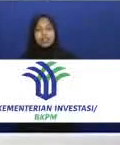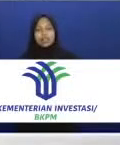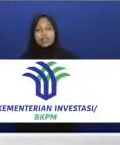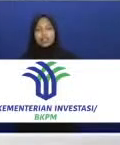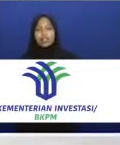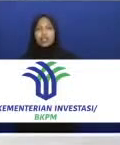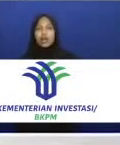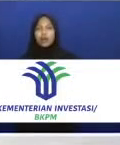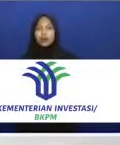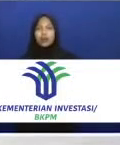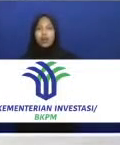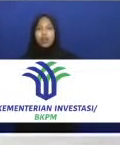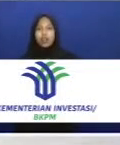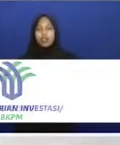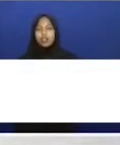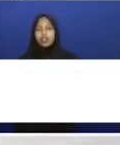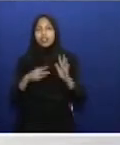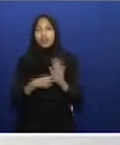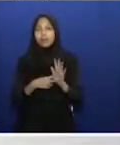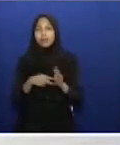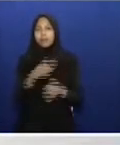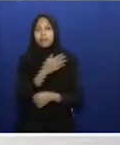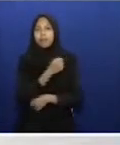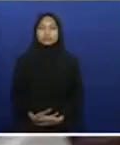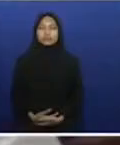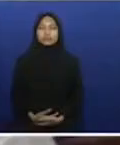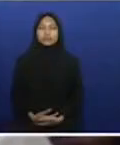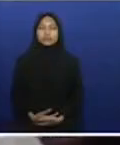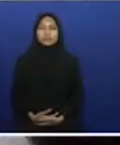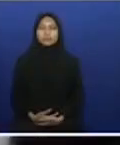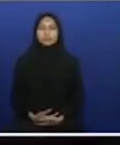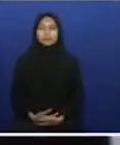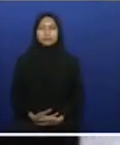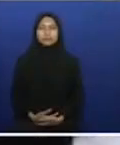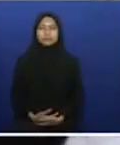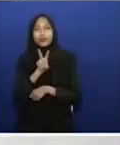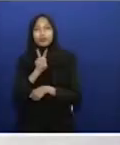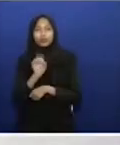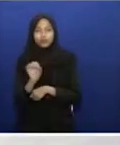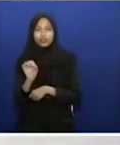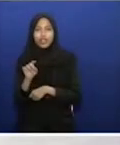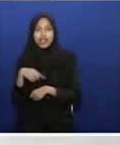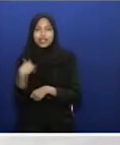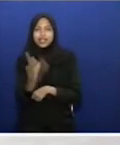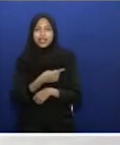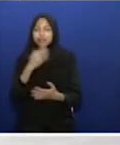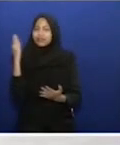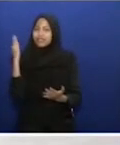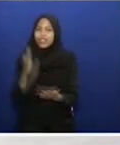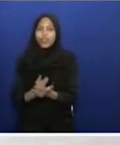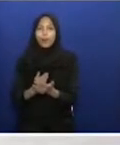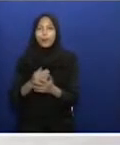menjadi bagian terpenting yang kita harus pegang. Maka tahun 2020 kita